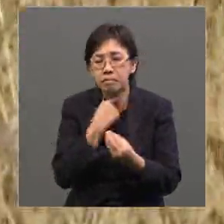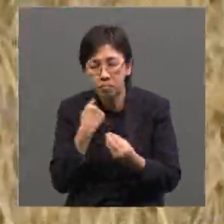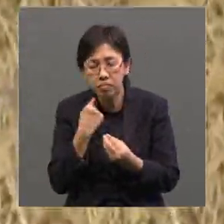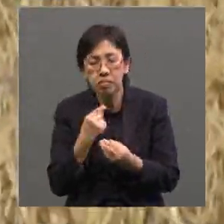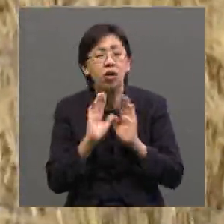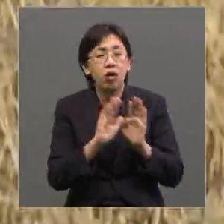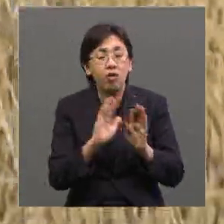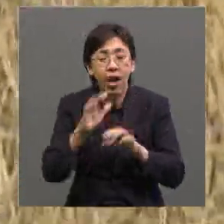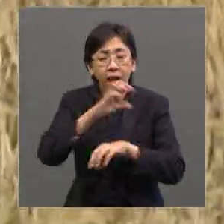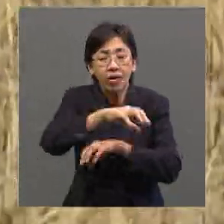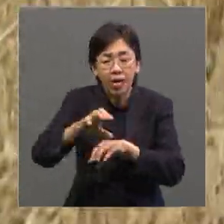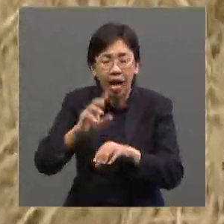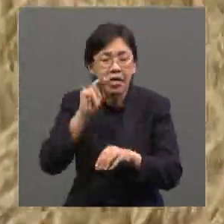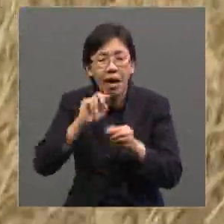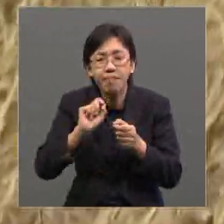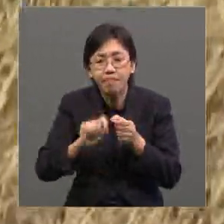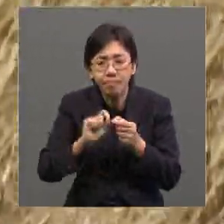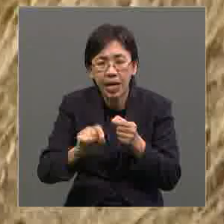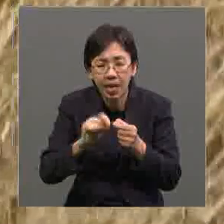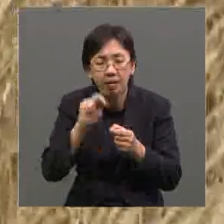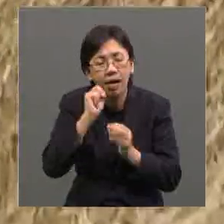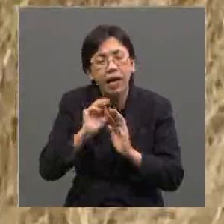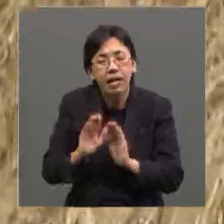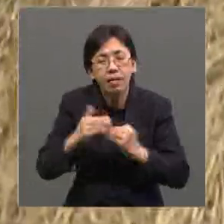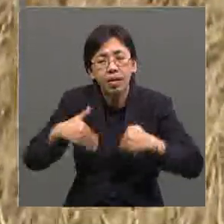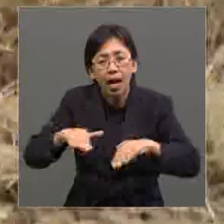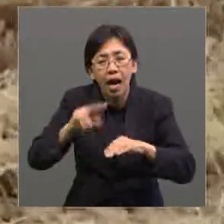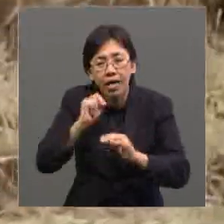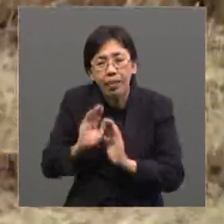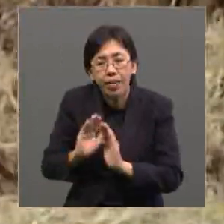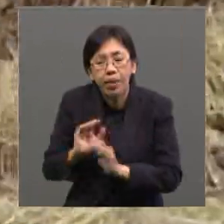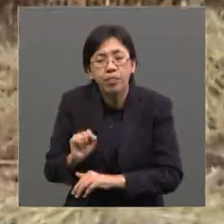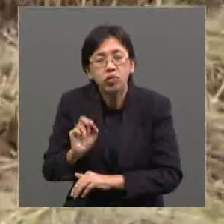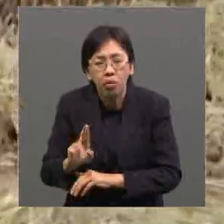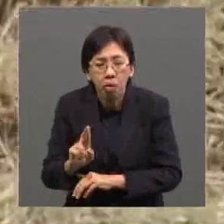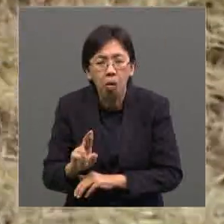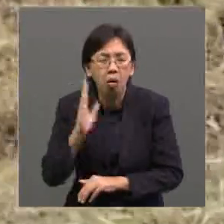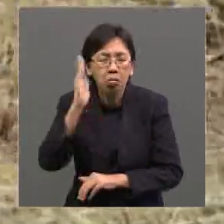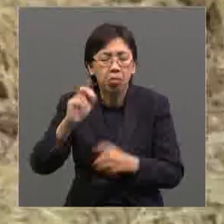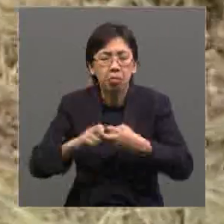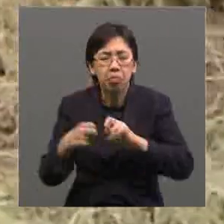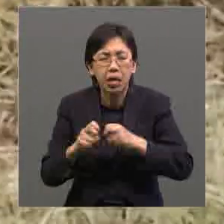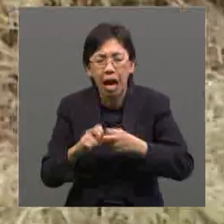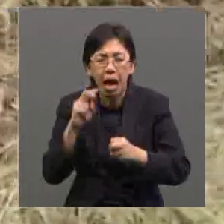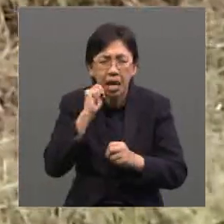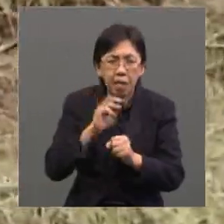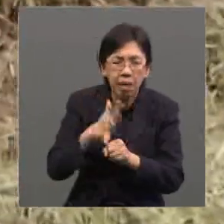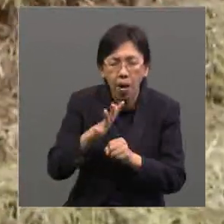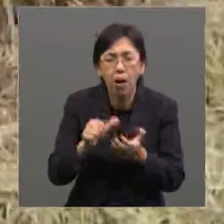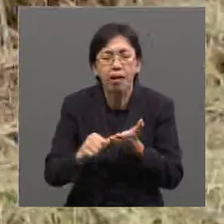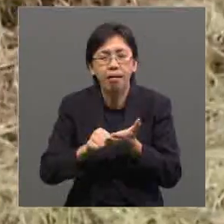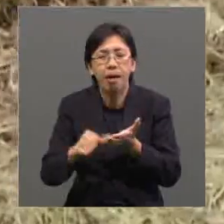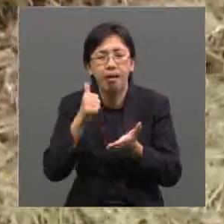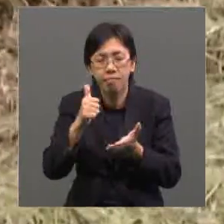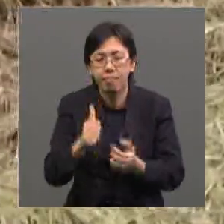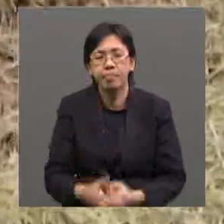ขอความร่วมมือทุกภาคส่วนใช้น้ำอย่างประหยัดเก็บน้ำสำรองไว้ให้ได้มากที่สุดเพื่อลดผลกระทบจากปัญหาขาดแคลนน้ำที่